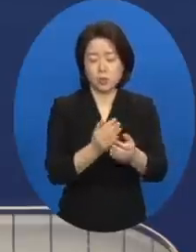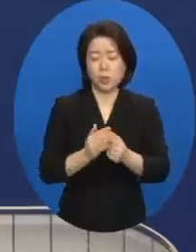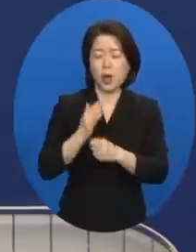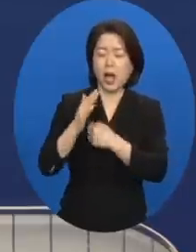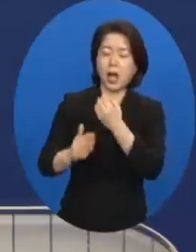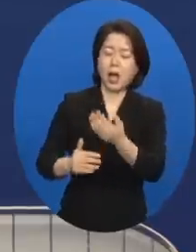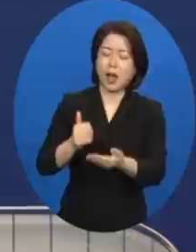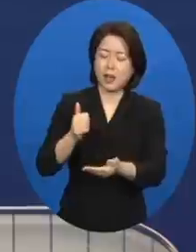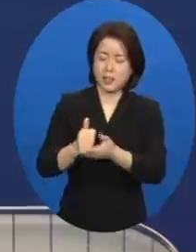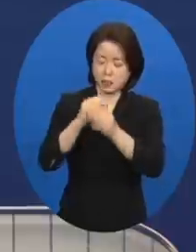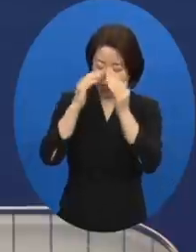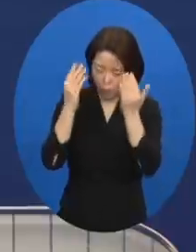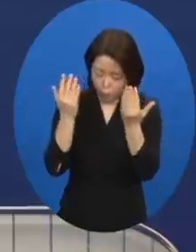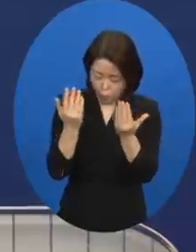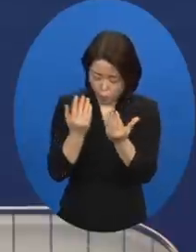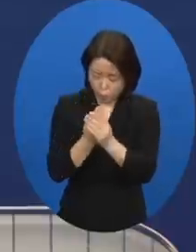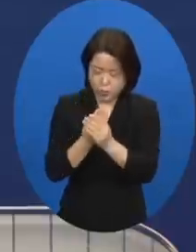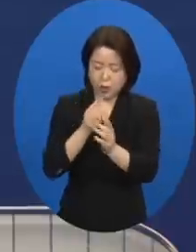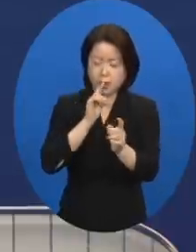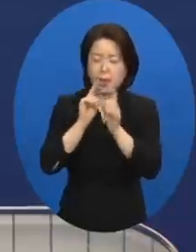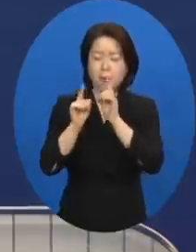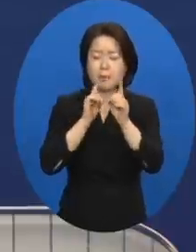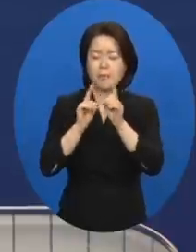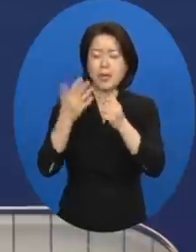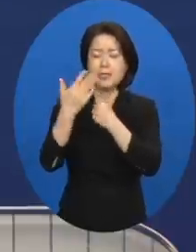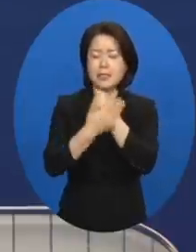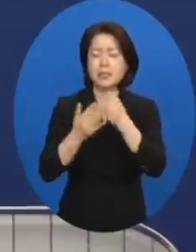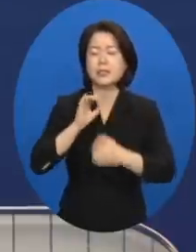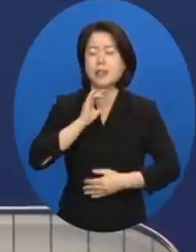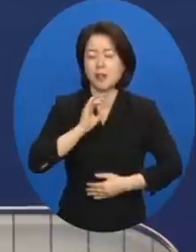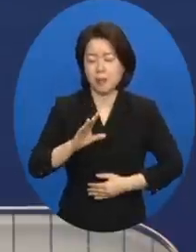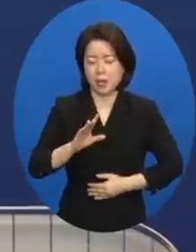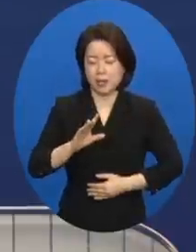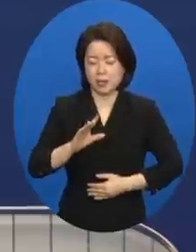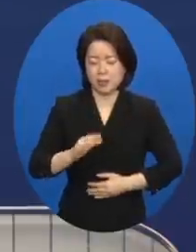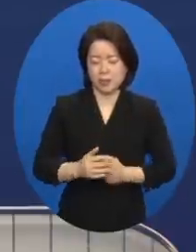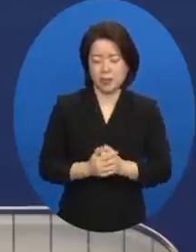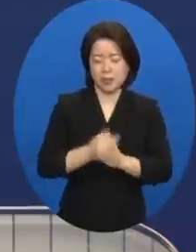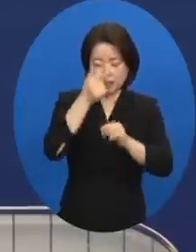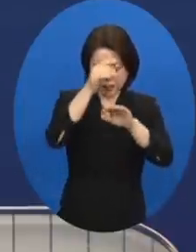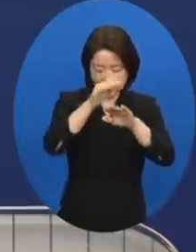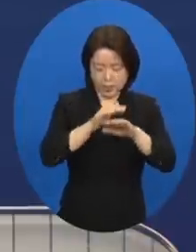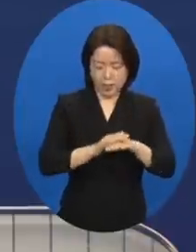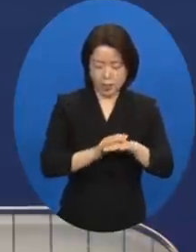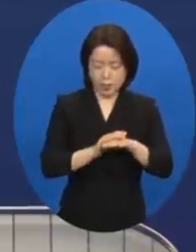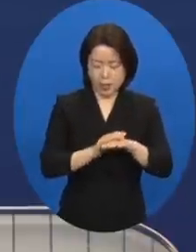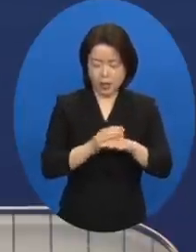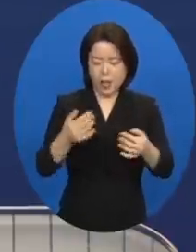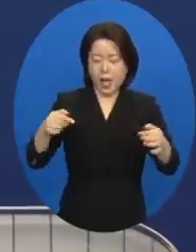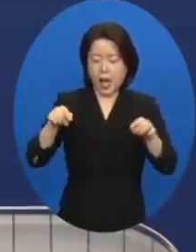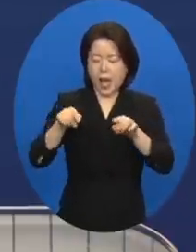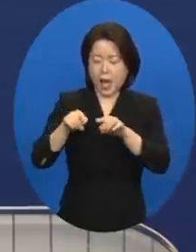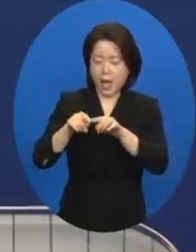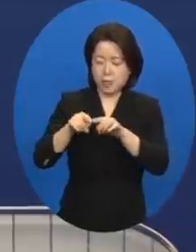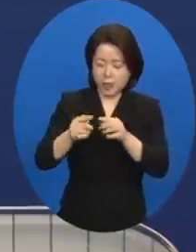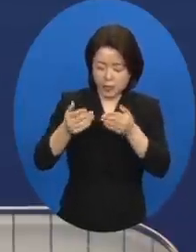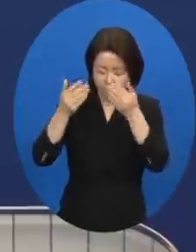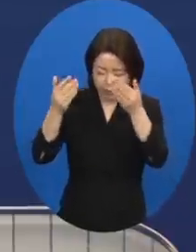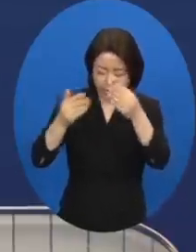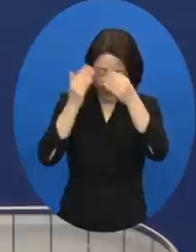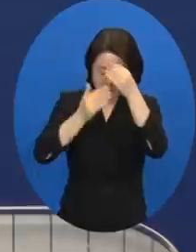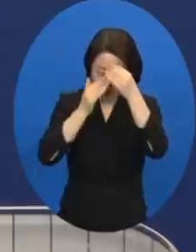하나님의 온전한 말씀의 은혜만 우리 예배에 함께하는